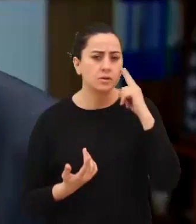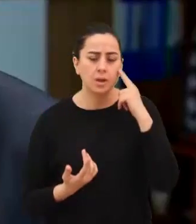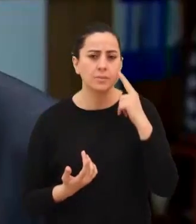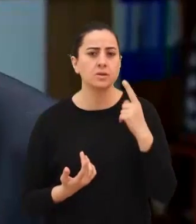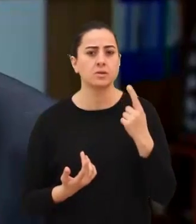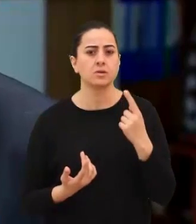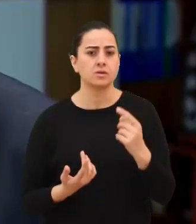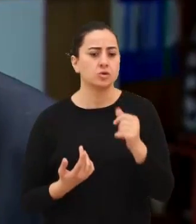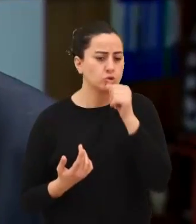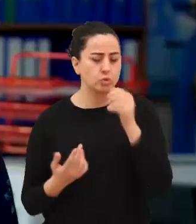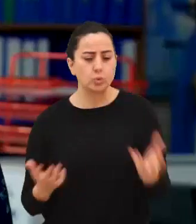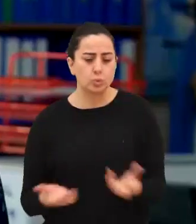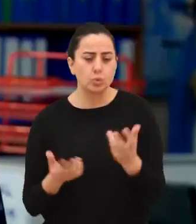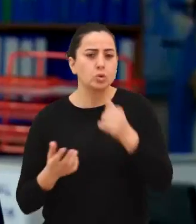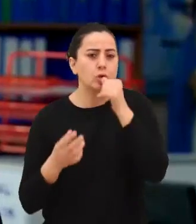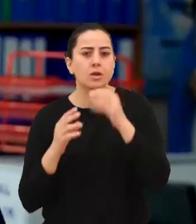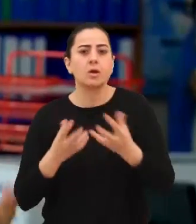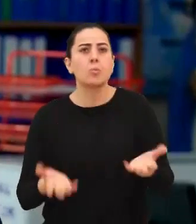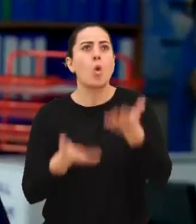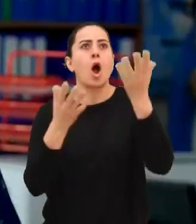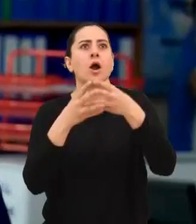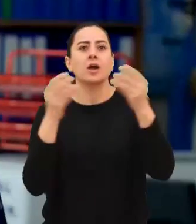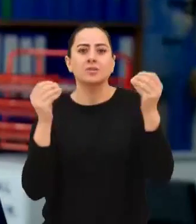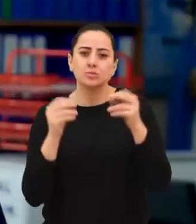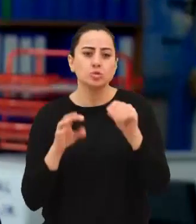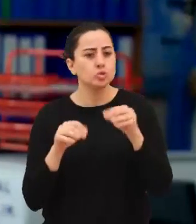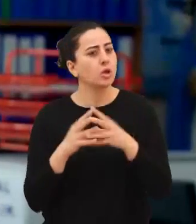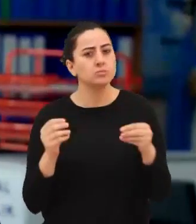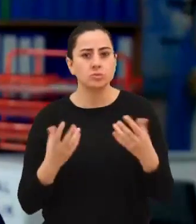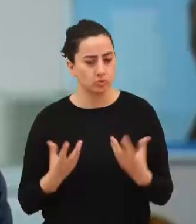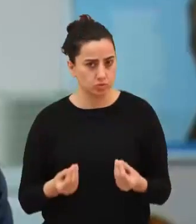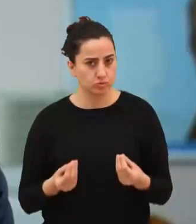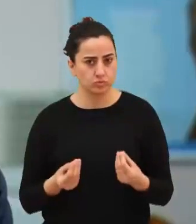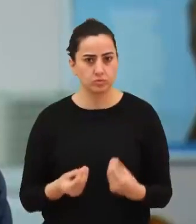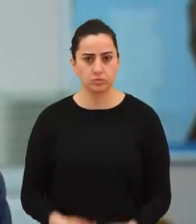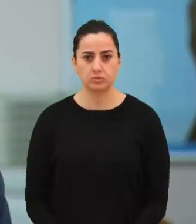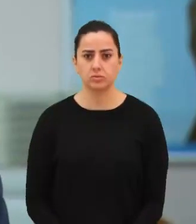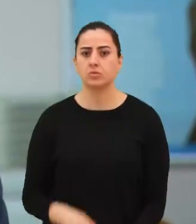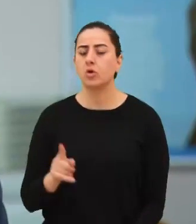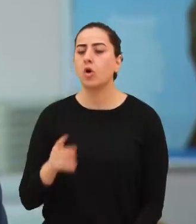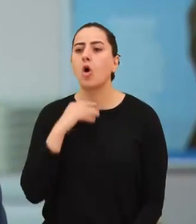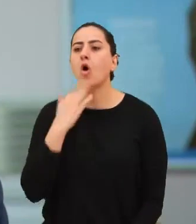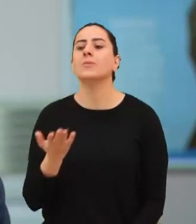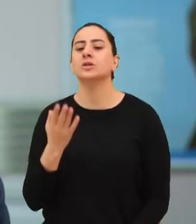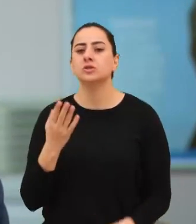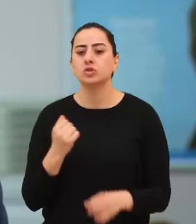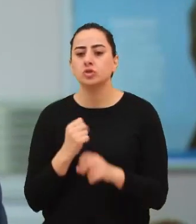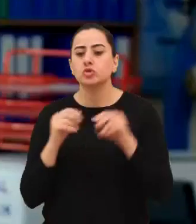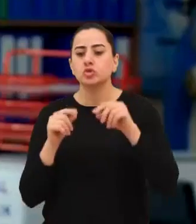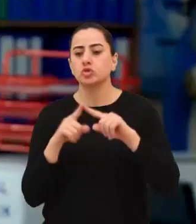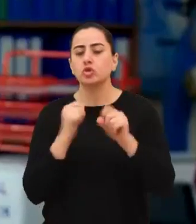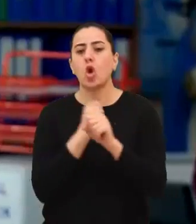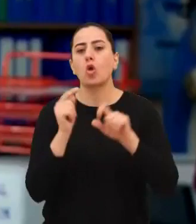olmuştur? Yani mesela suyu çok kaynatırsın ya, sonra buhardan tuz da uçar falan. Öyle bir şey olabilir mi? O dediğin tuz gülü Tuğba